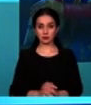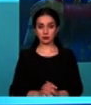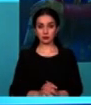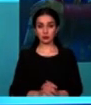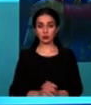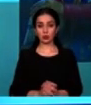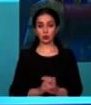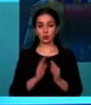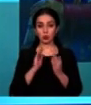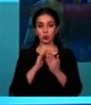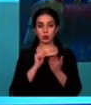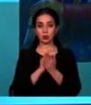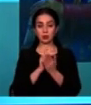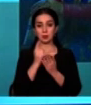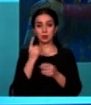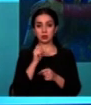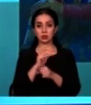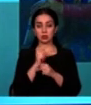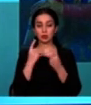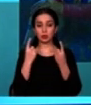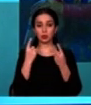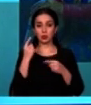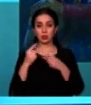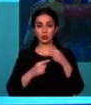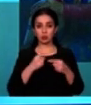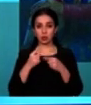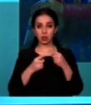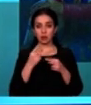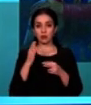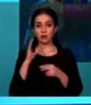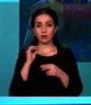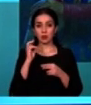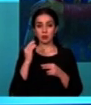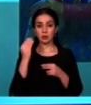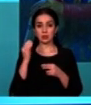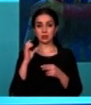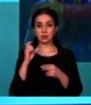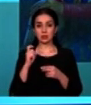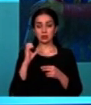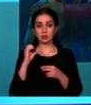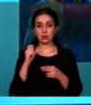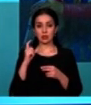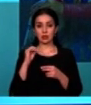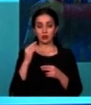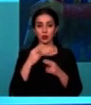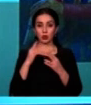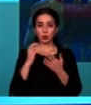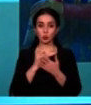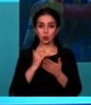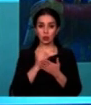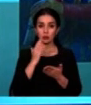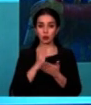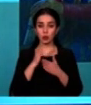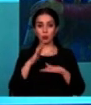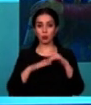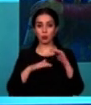Uy vazifaning birinchi topshirig'i. Buyuk ajdodlarimiz nomli veb sahifada ajdodlarimizning yutuqlariga erishilgan